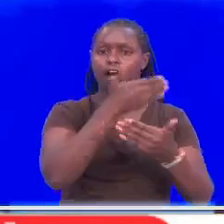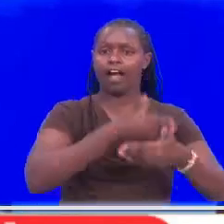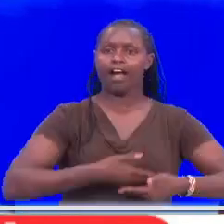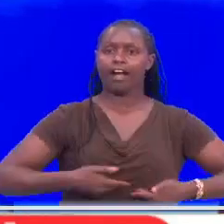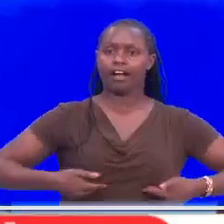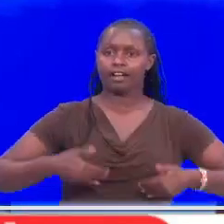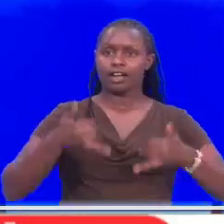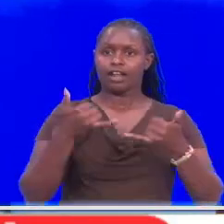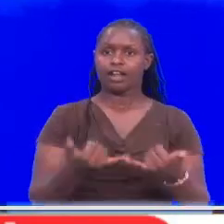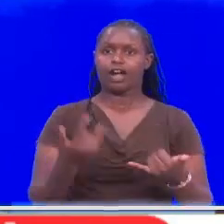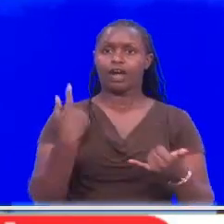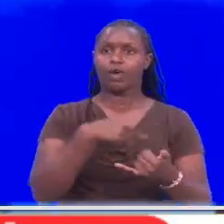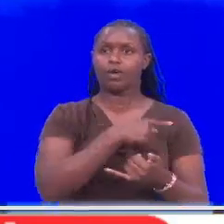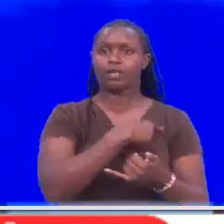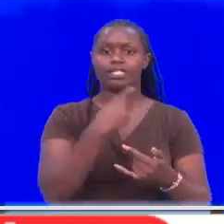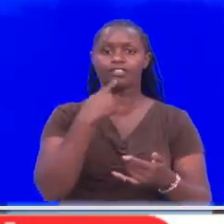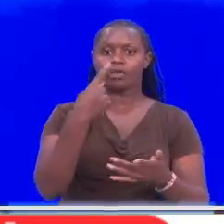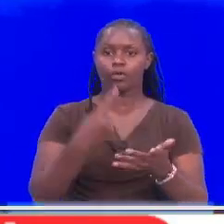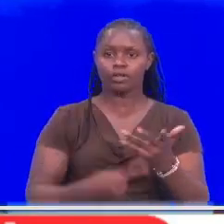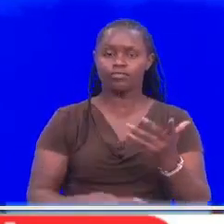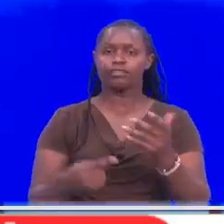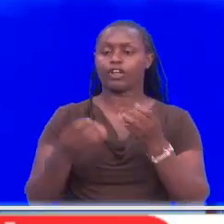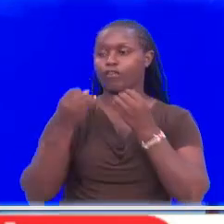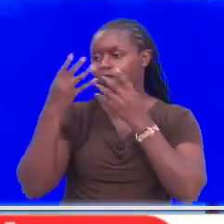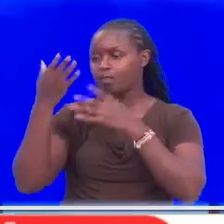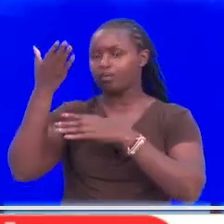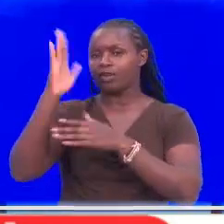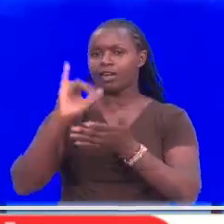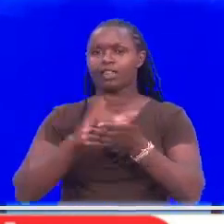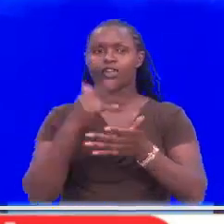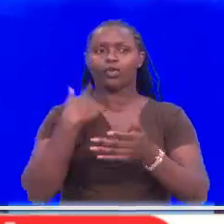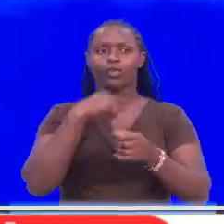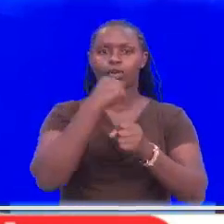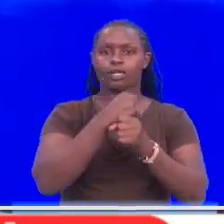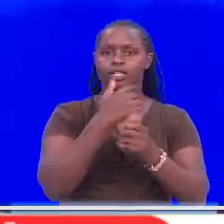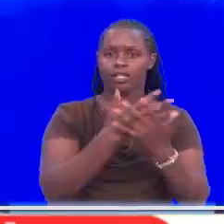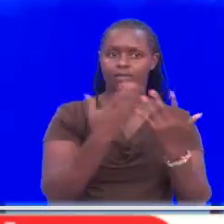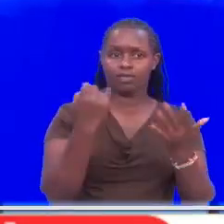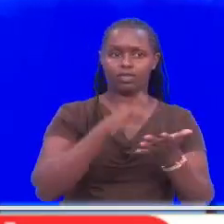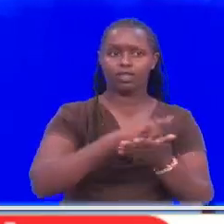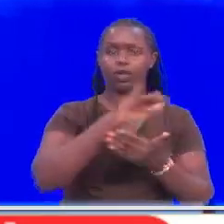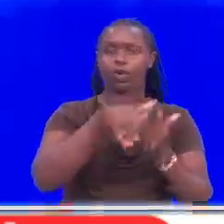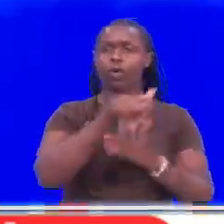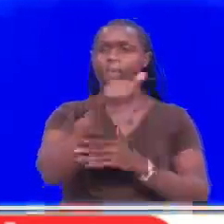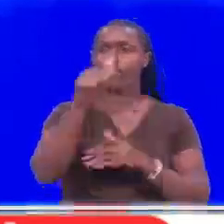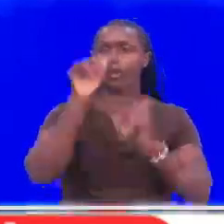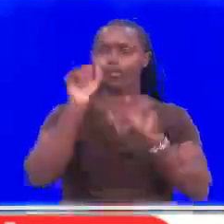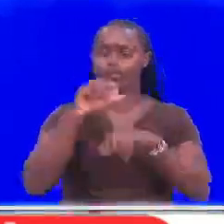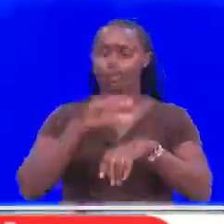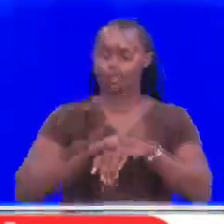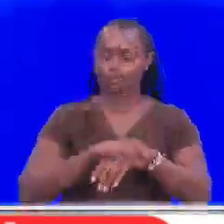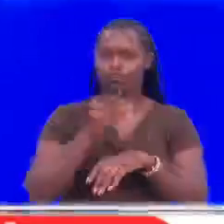ya Mungu kwamba tulifanya jambo ndio wengine wapate chakula wasilale njaa.